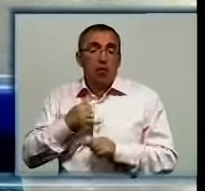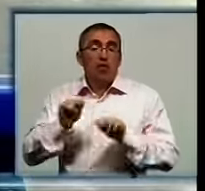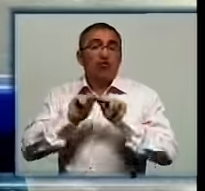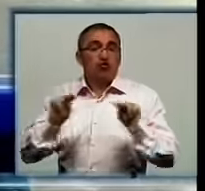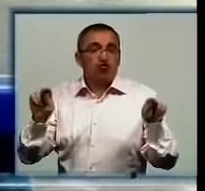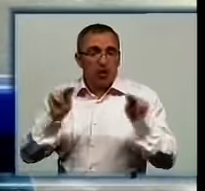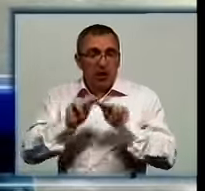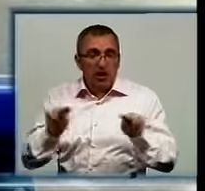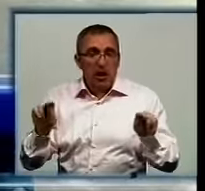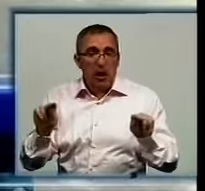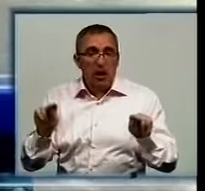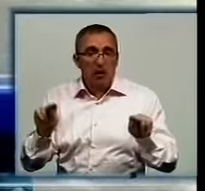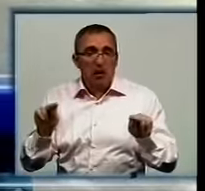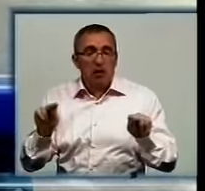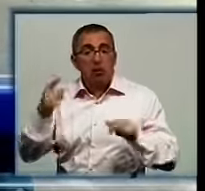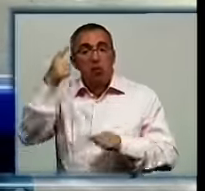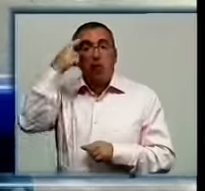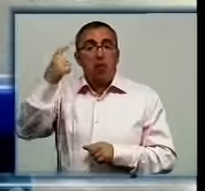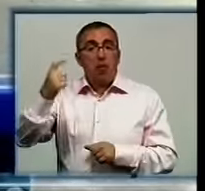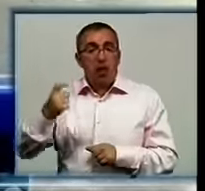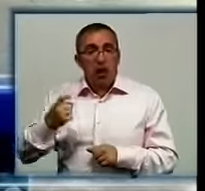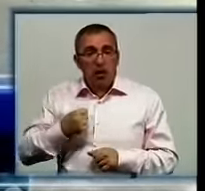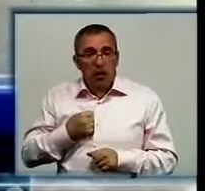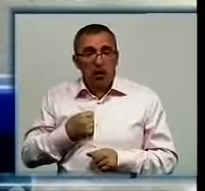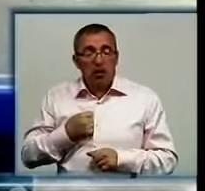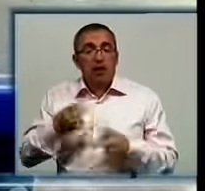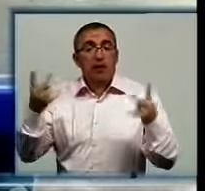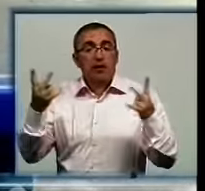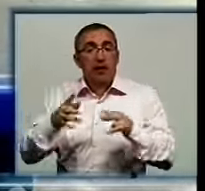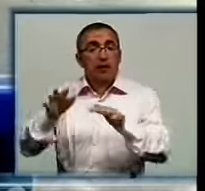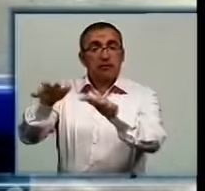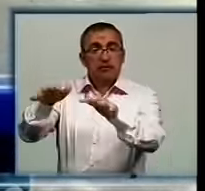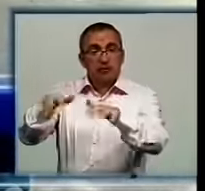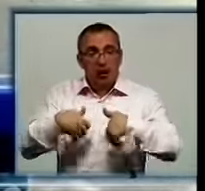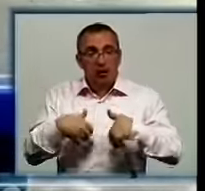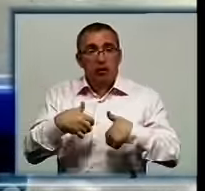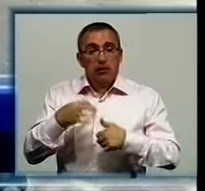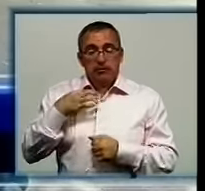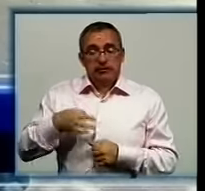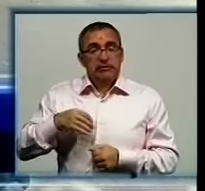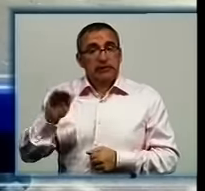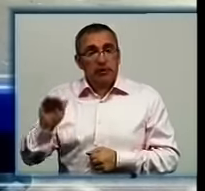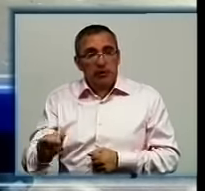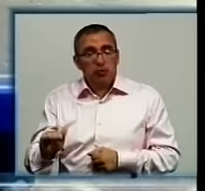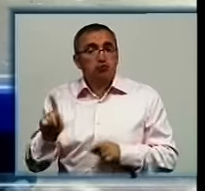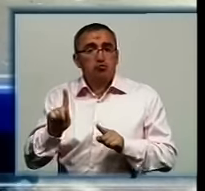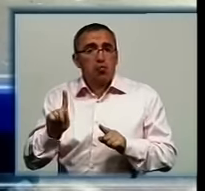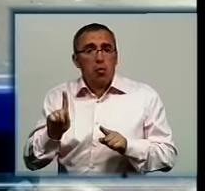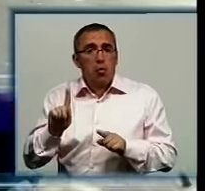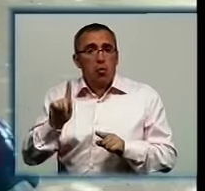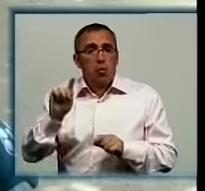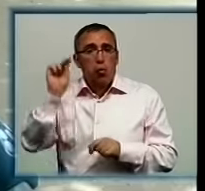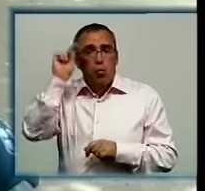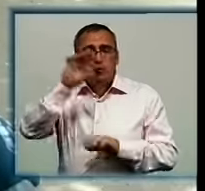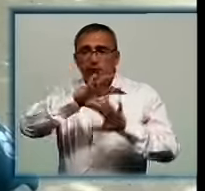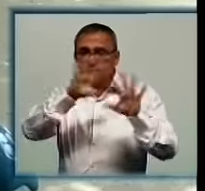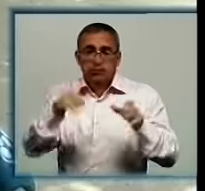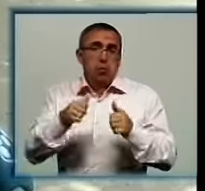вчитель, попередила, що треба забрати синочка, що з учнями все